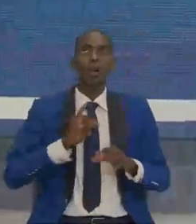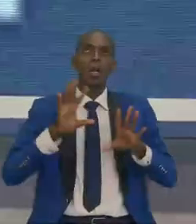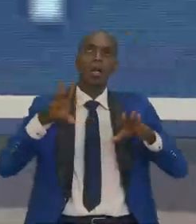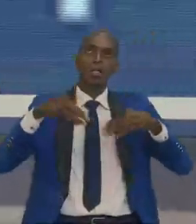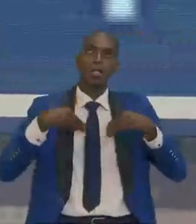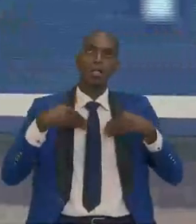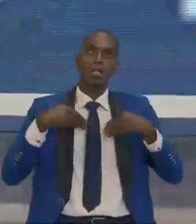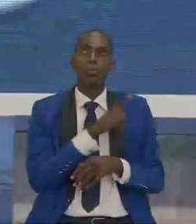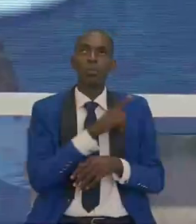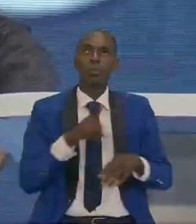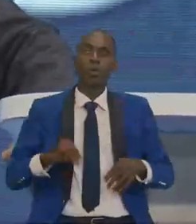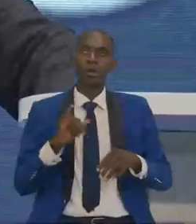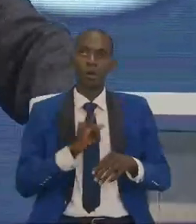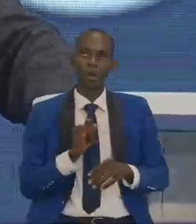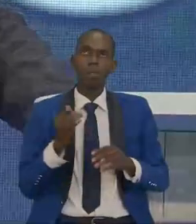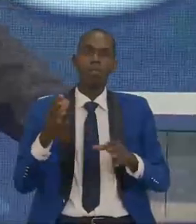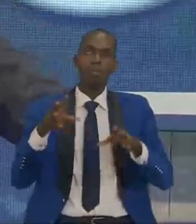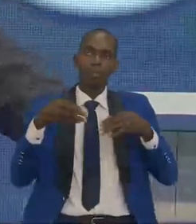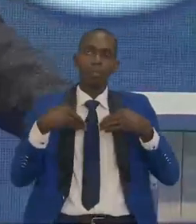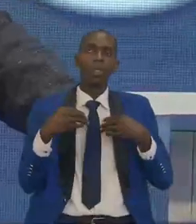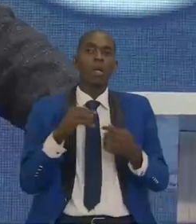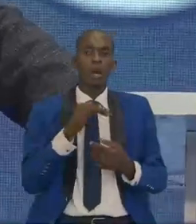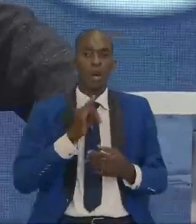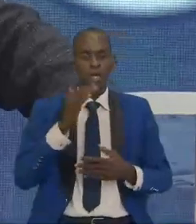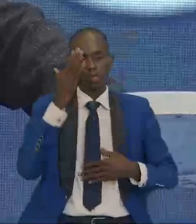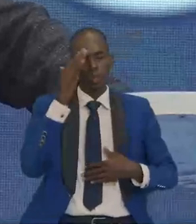Seigneur, j'accepte. Seigneur, j'embrasse.